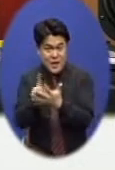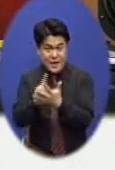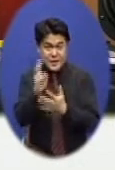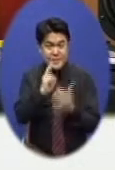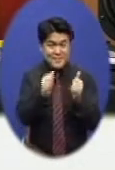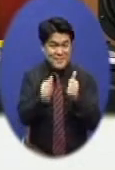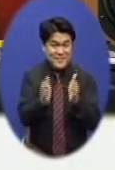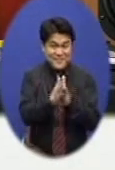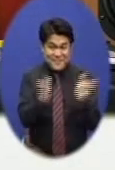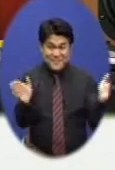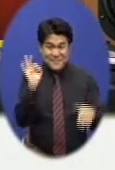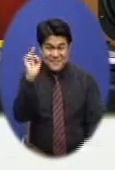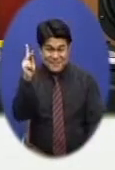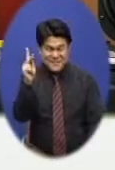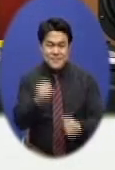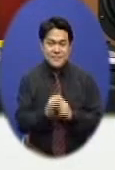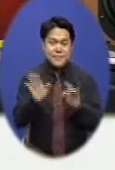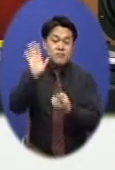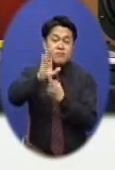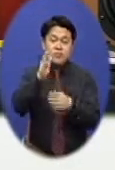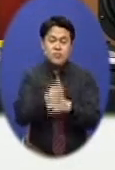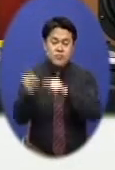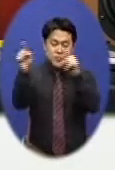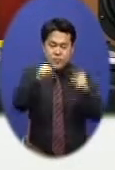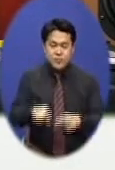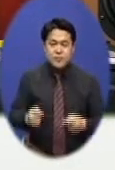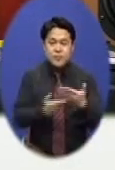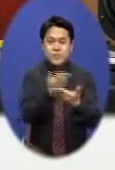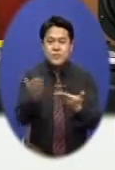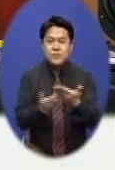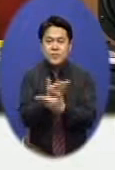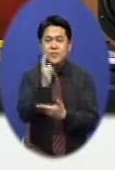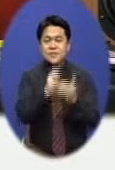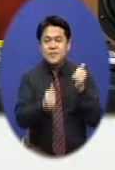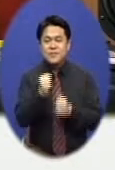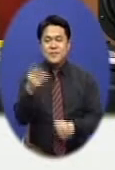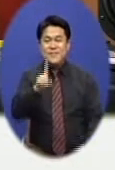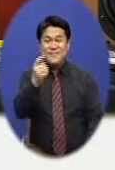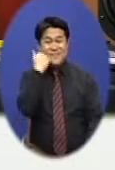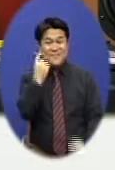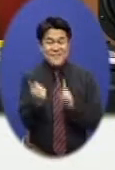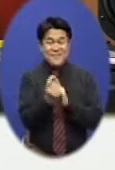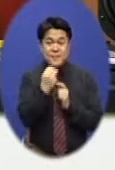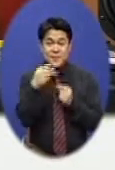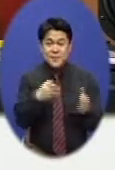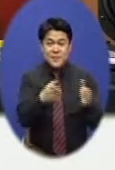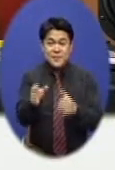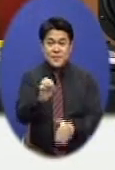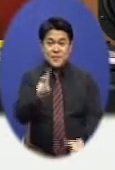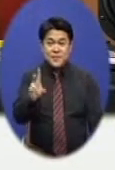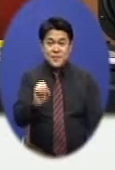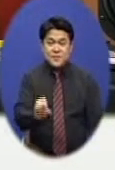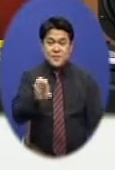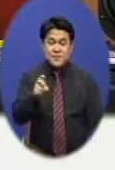제 생방송으로 함께 진행되고 있습니다. 전국 나눔 노래 대랑 자, 1번 참여자. 네, 네, 경기도 양평군으로